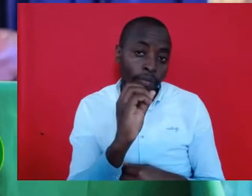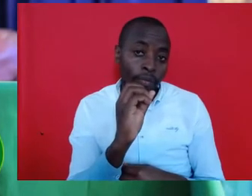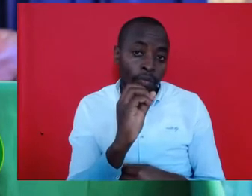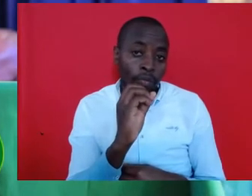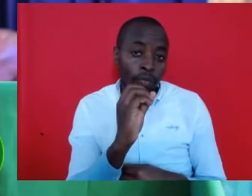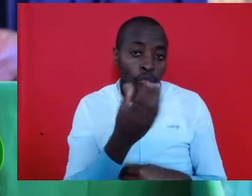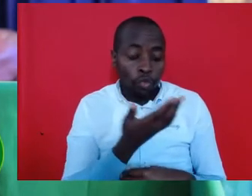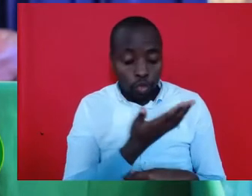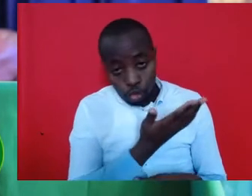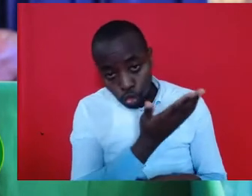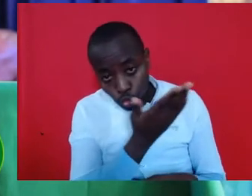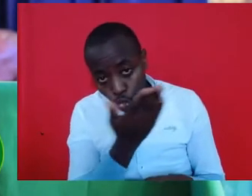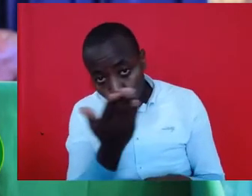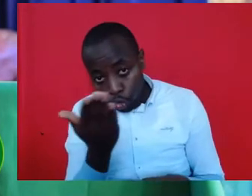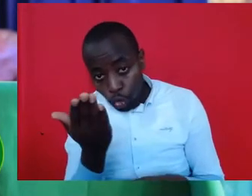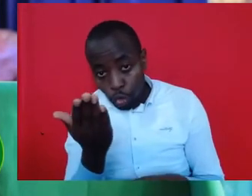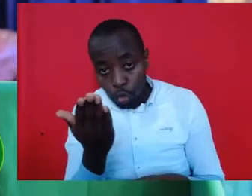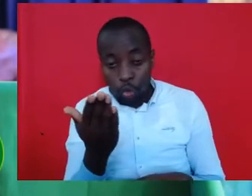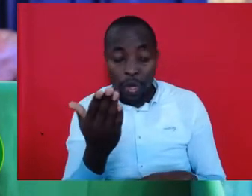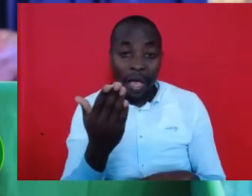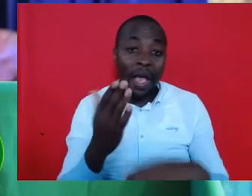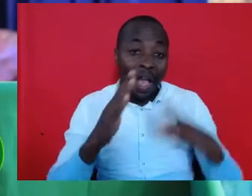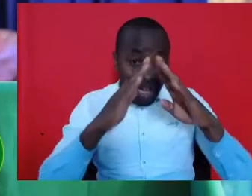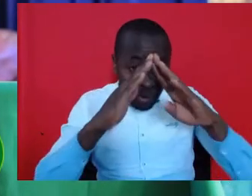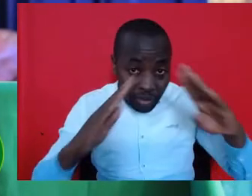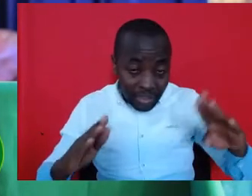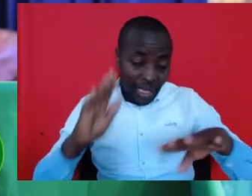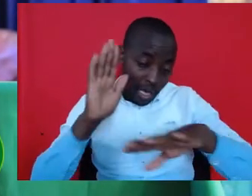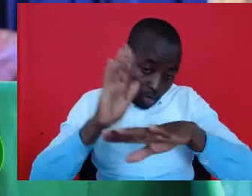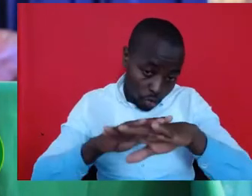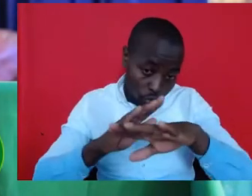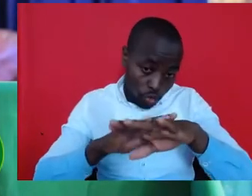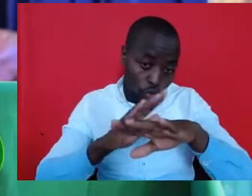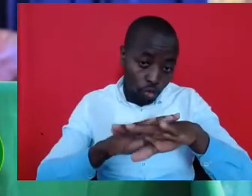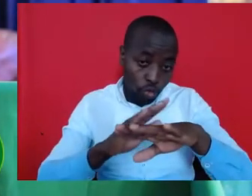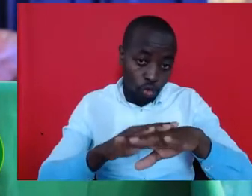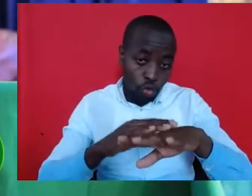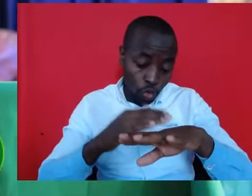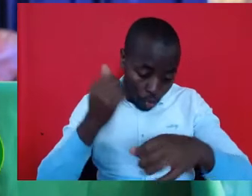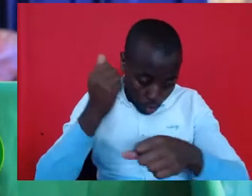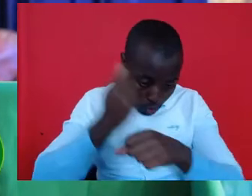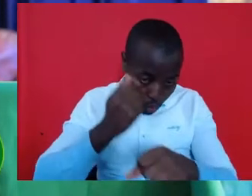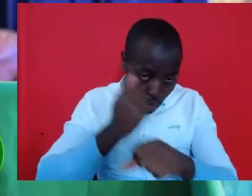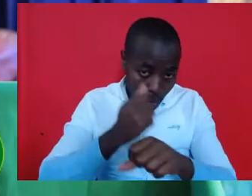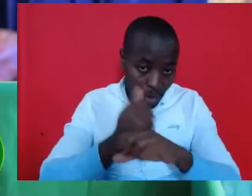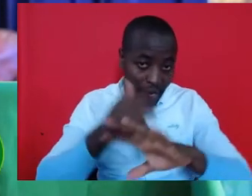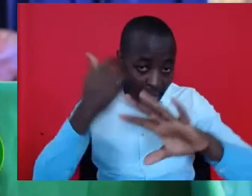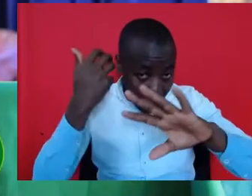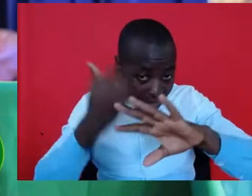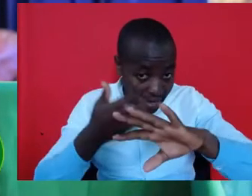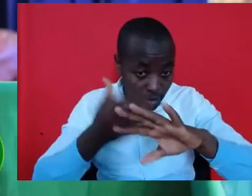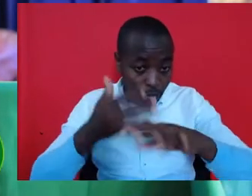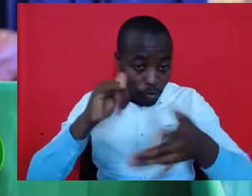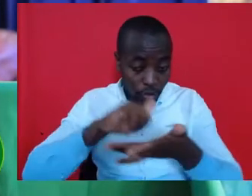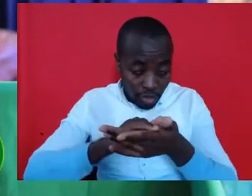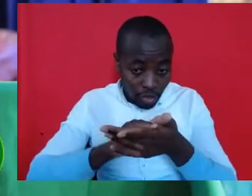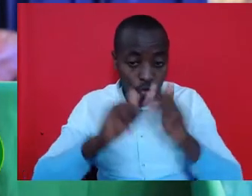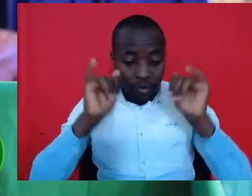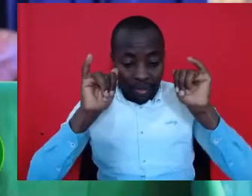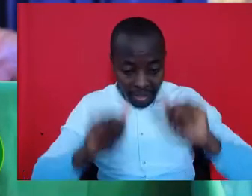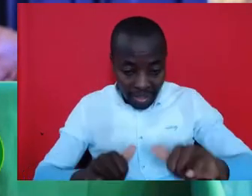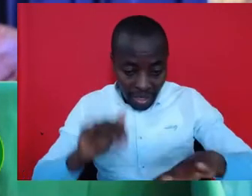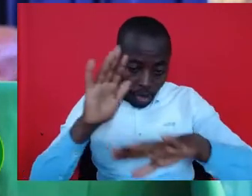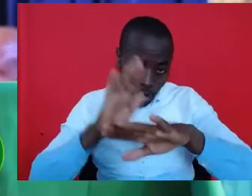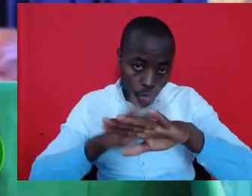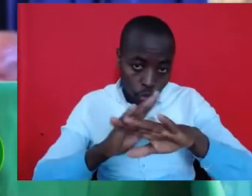Nyinyi nyumba zenu mmepamba kweli kweli. Mnatia bidii sana ili mahala mlipo pawe pazuri. Mnatia bidii